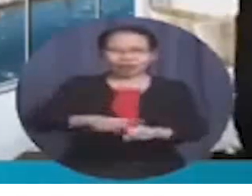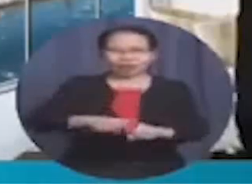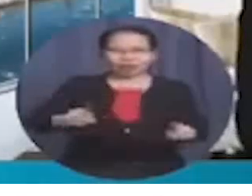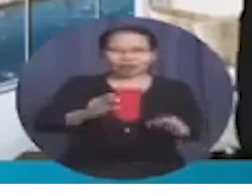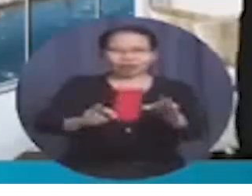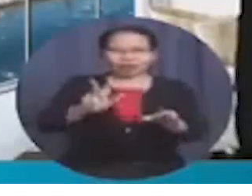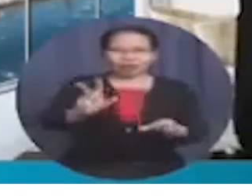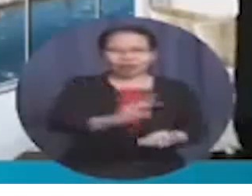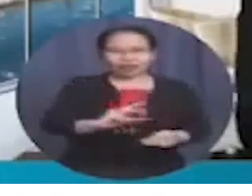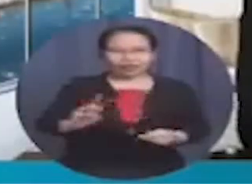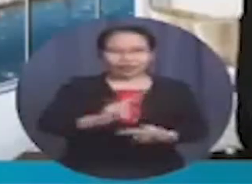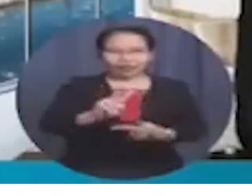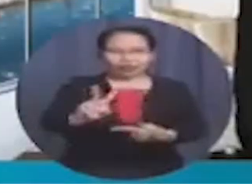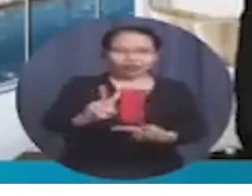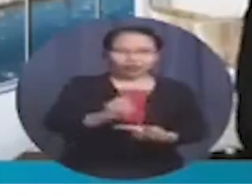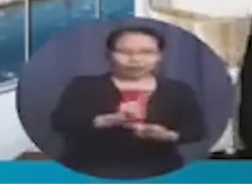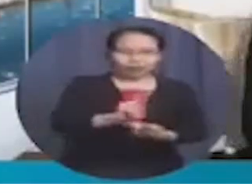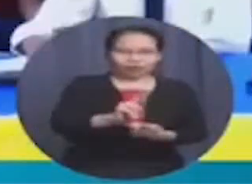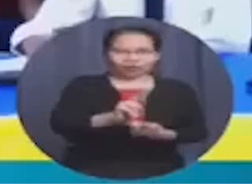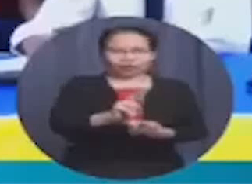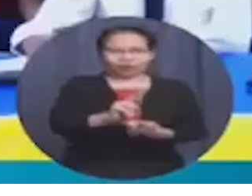kung tatlo sila o kung dalawa lang.